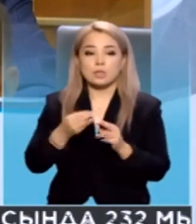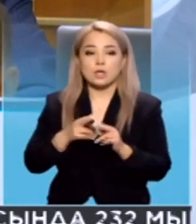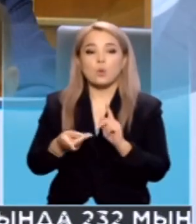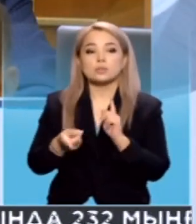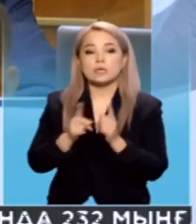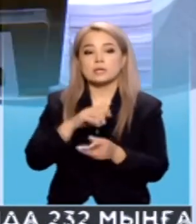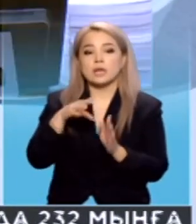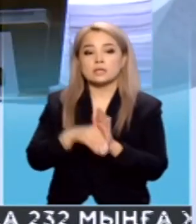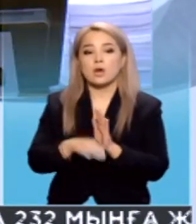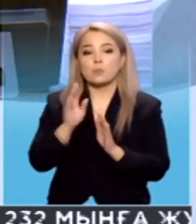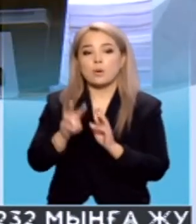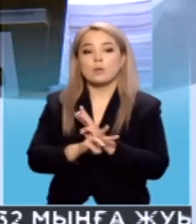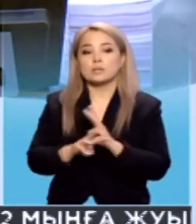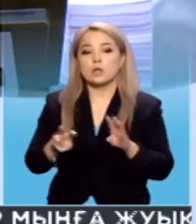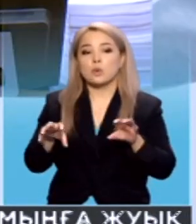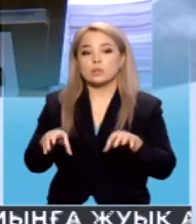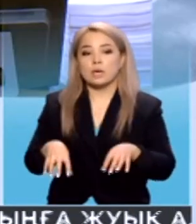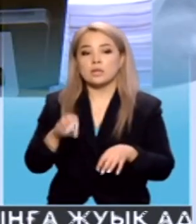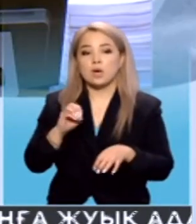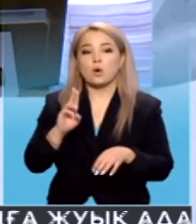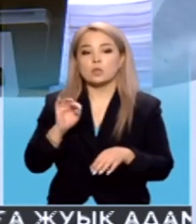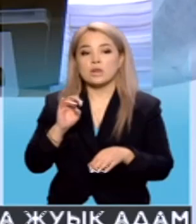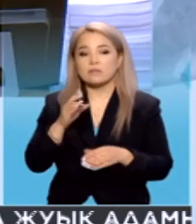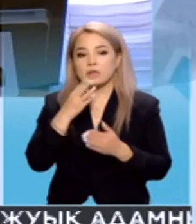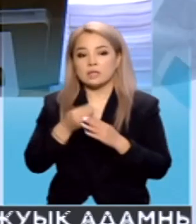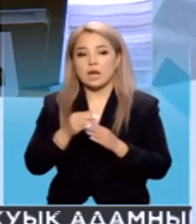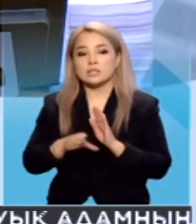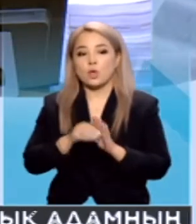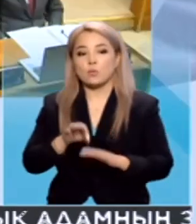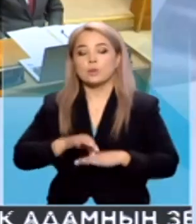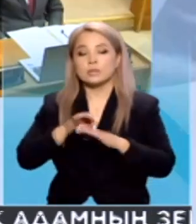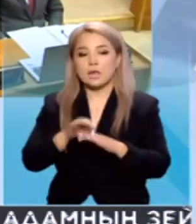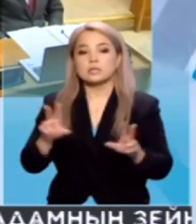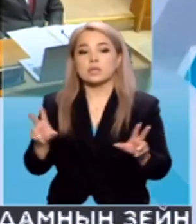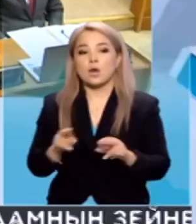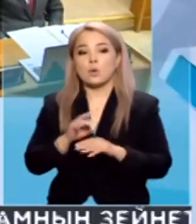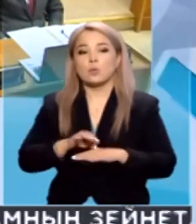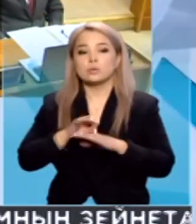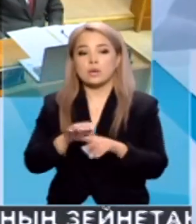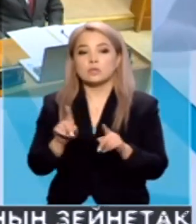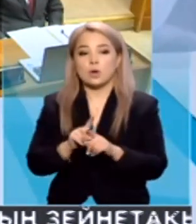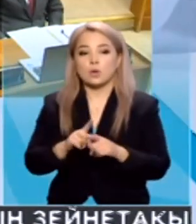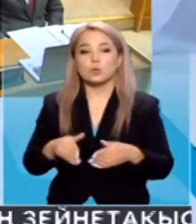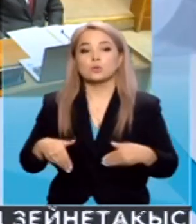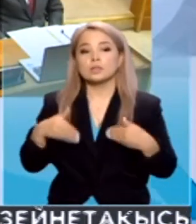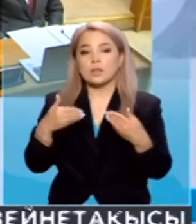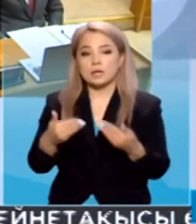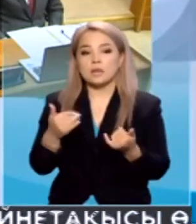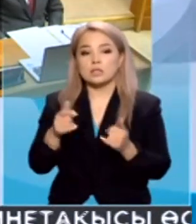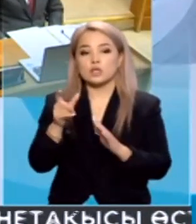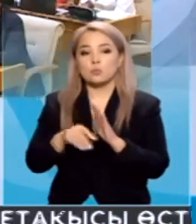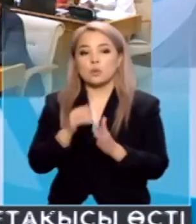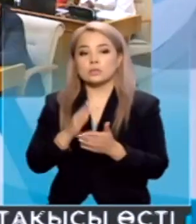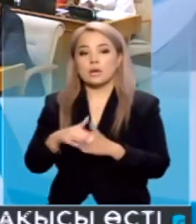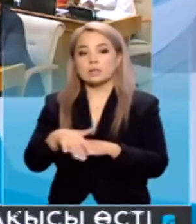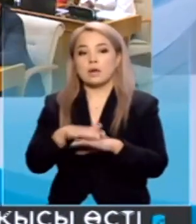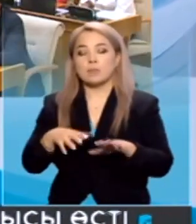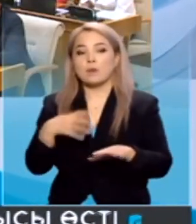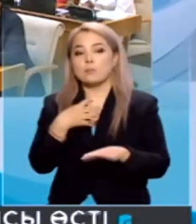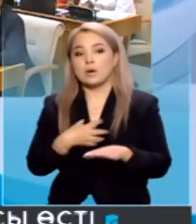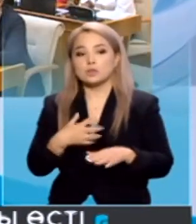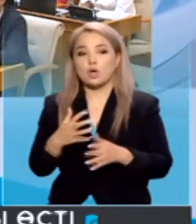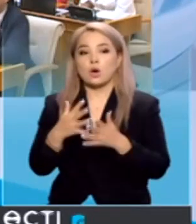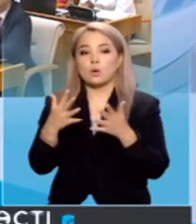өзгеріс енгізіледі. Мәжіліс төрағасы Ерлан Қошанов референдумның сәтті өтуімен құттықтай келе, депутаттық корпусты маңызды әрі